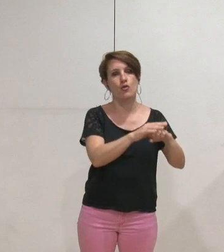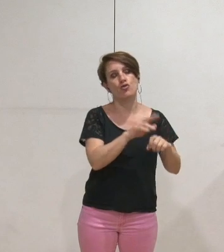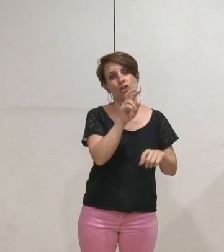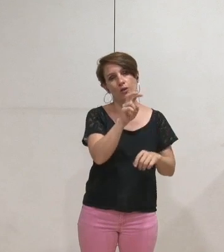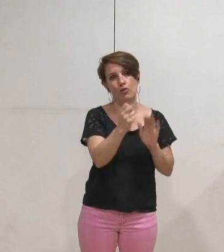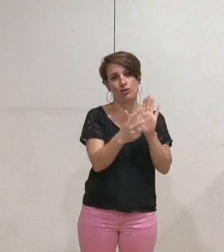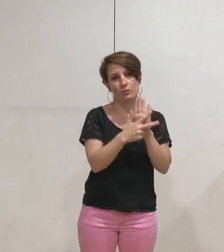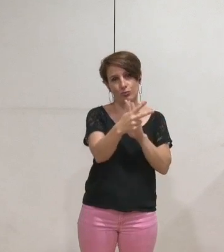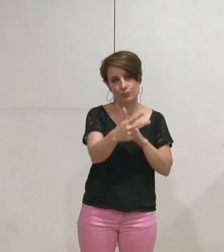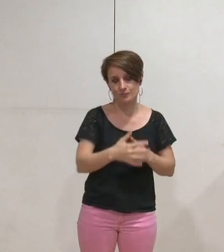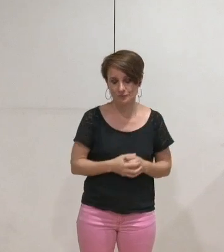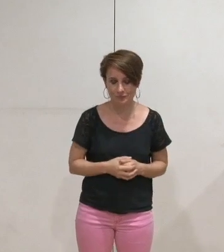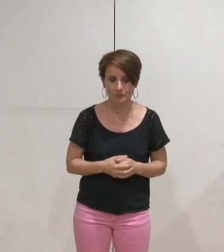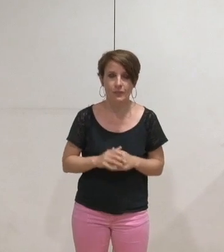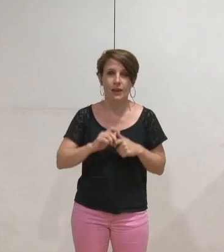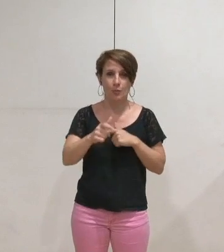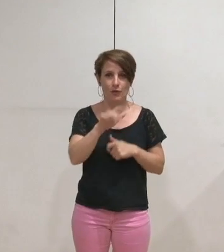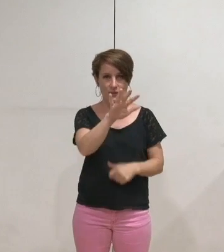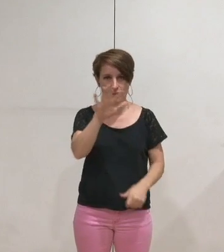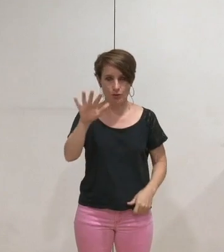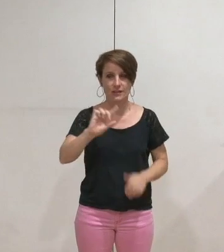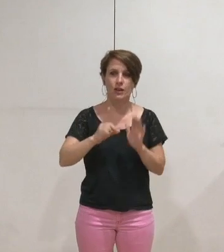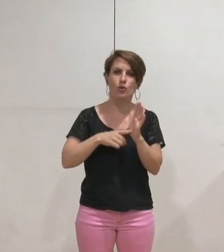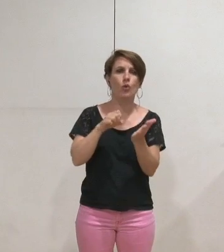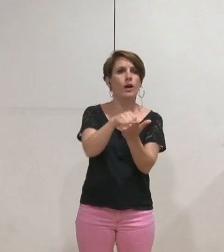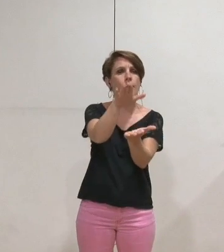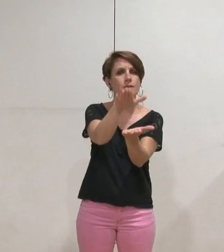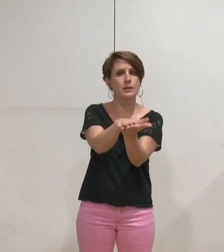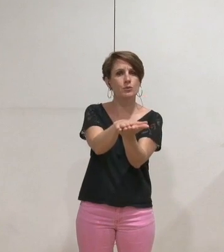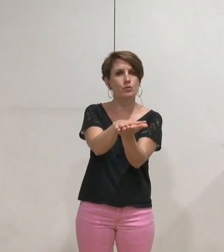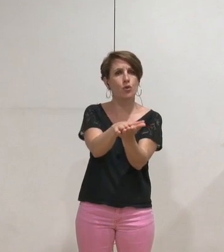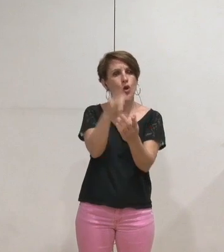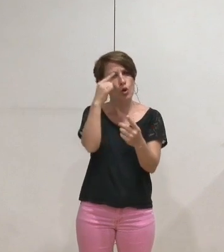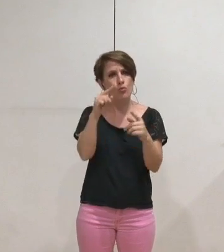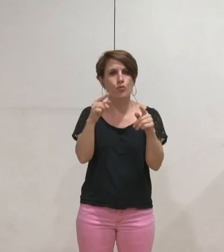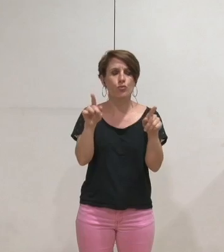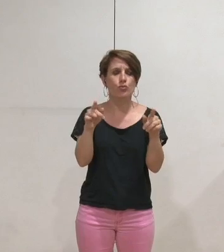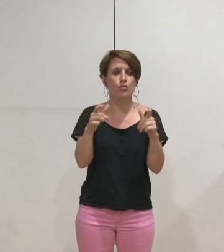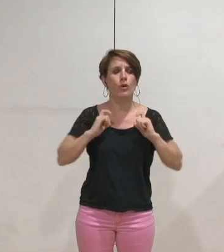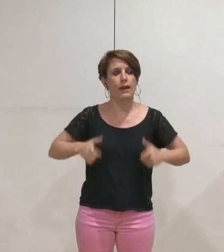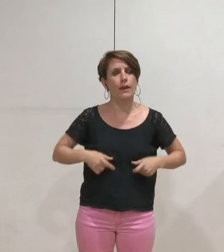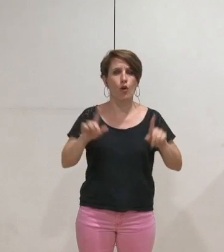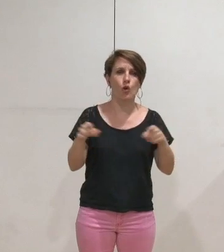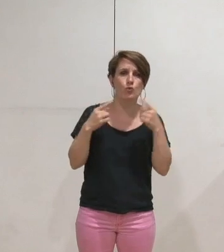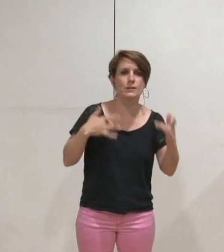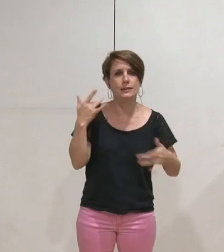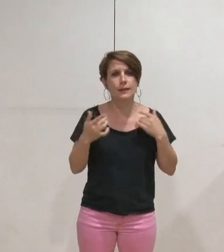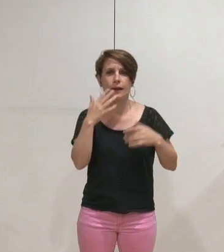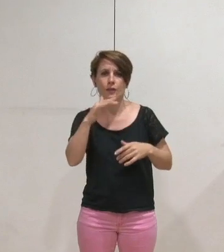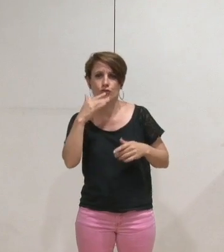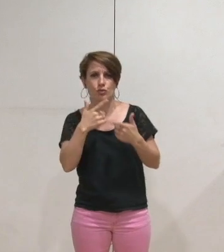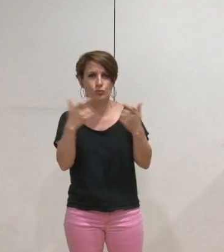délibération adopté la 55 c'est droits d'inscription pour le Conservatoire il prend pas part au